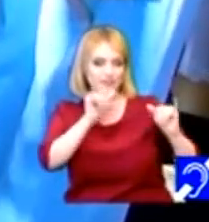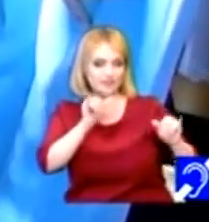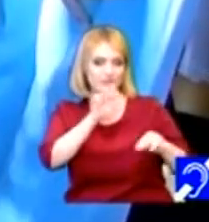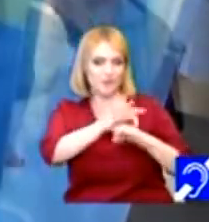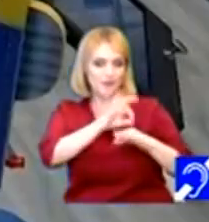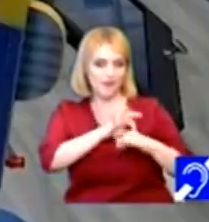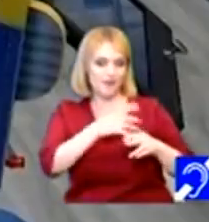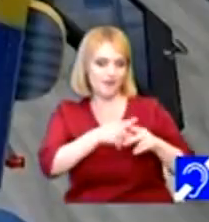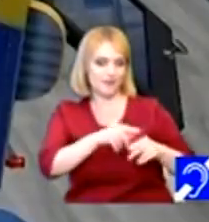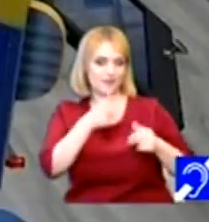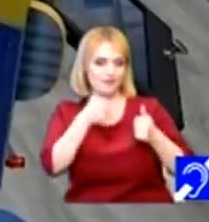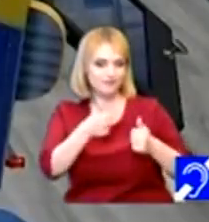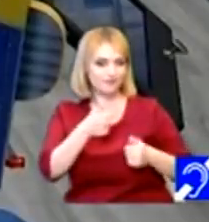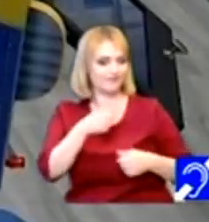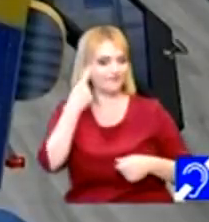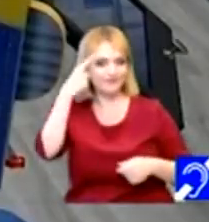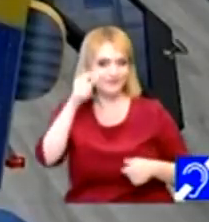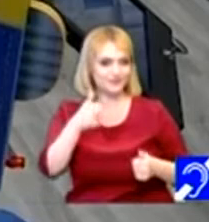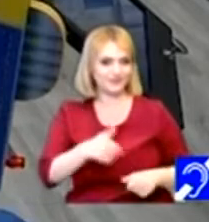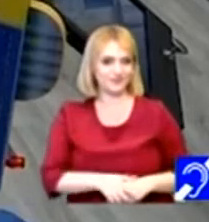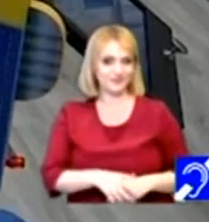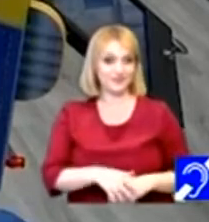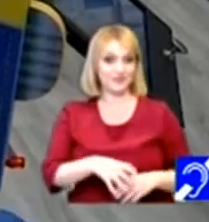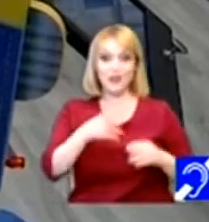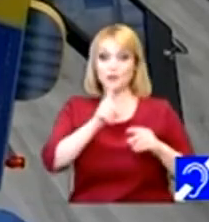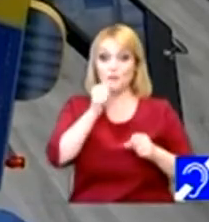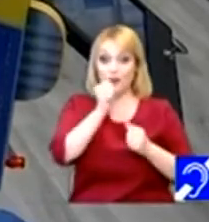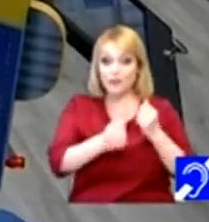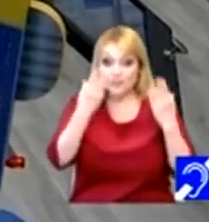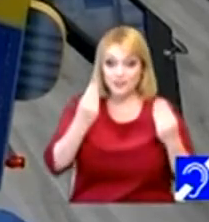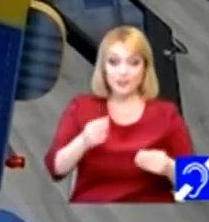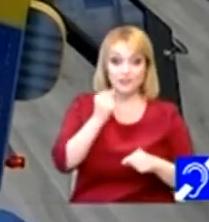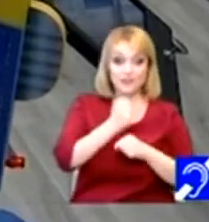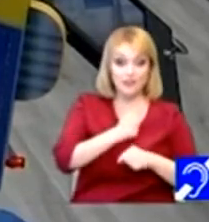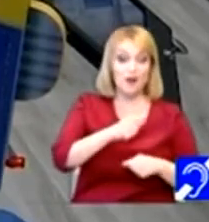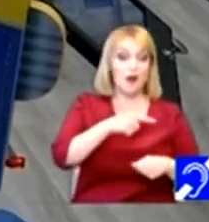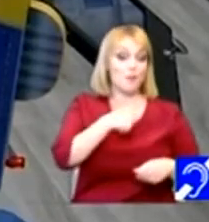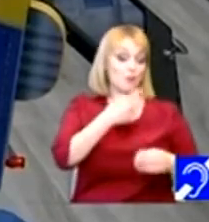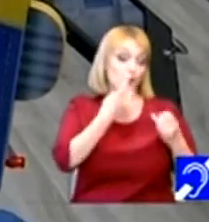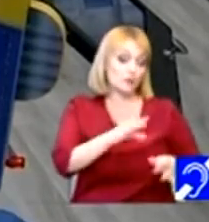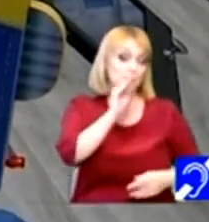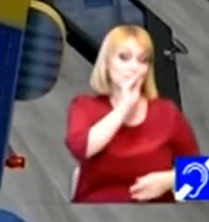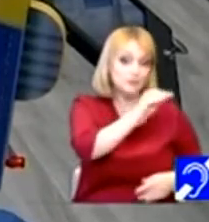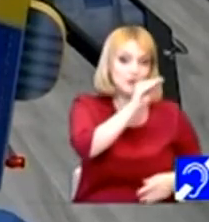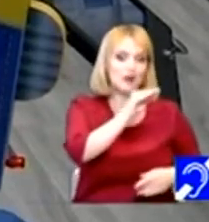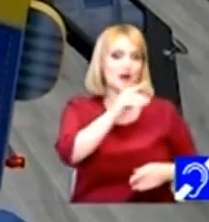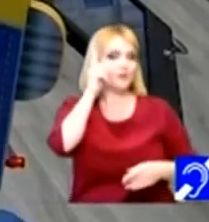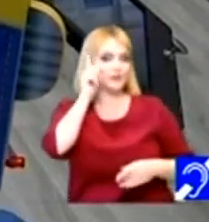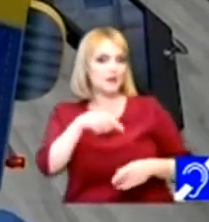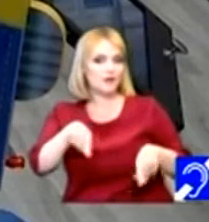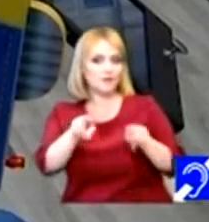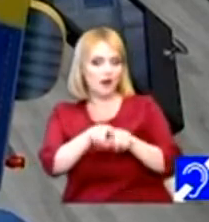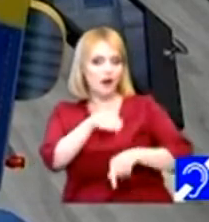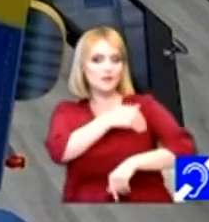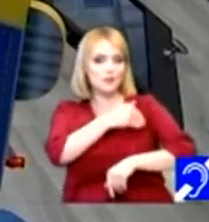coronavirus. Al final, un poco lo que hace es un chequeo diario, ¿vale? Donde tiene un sensor térmico que mide la temperatura. Luego las cámaras de los ojos y la